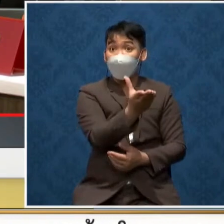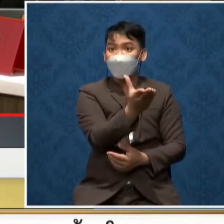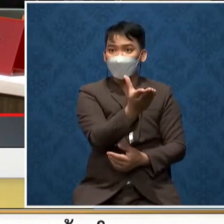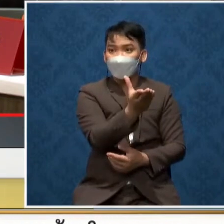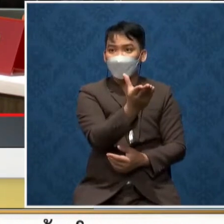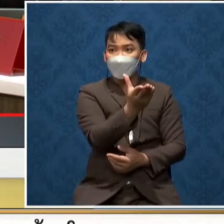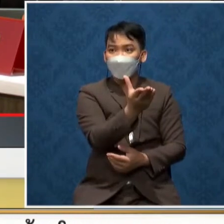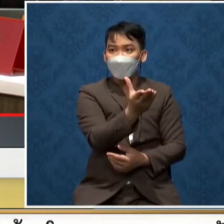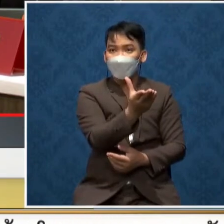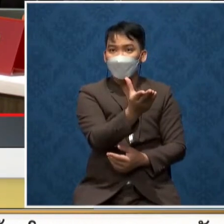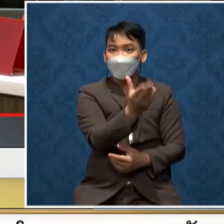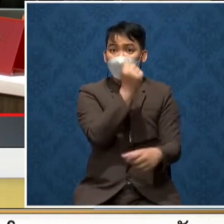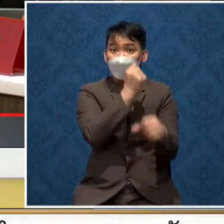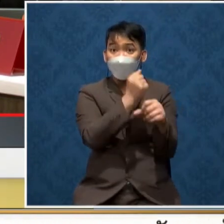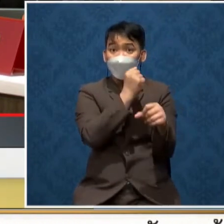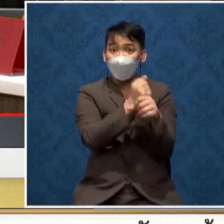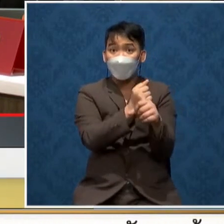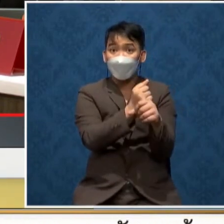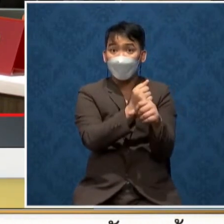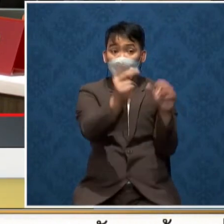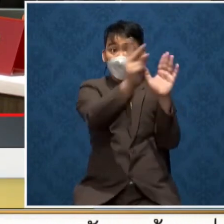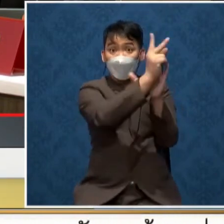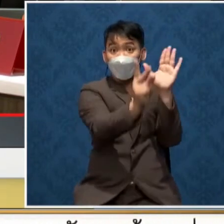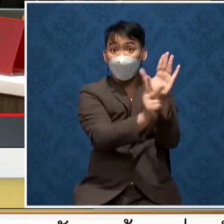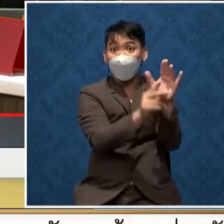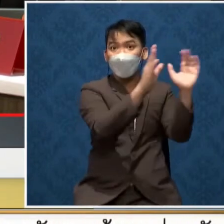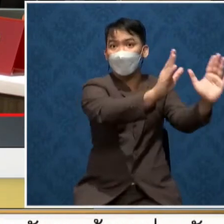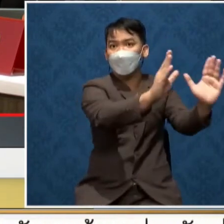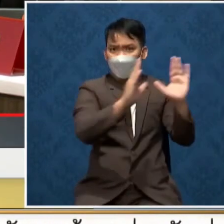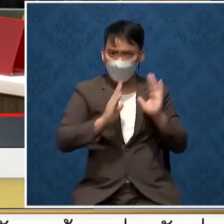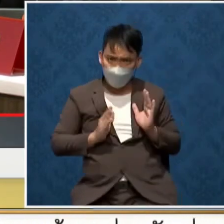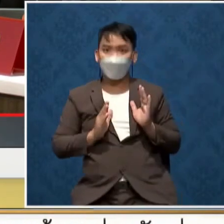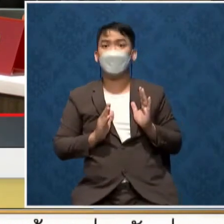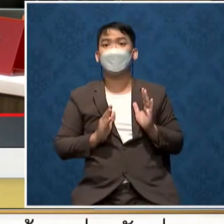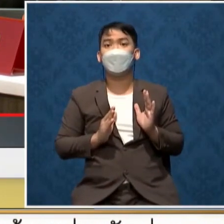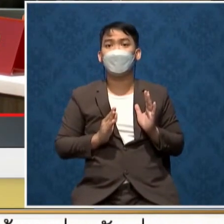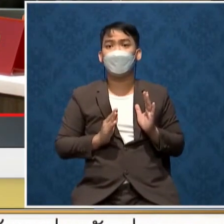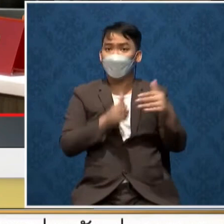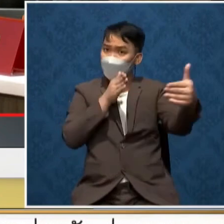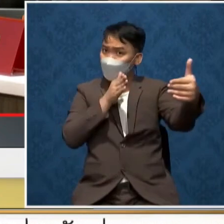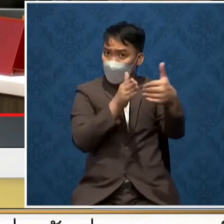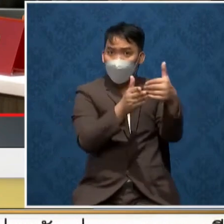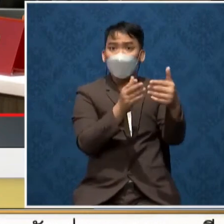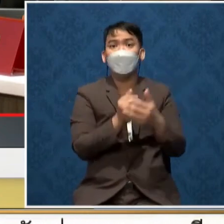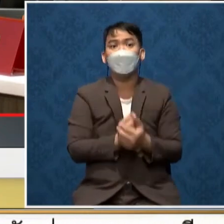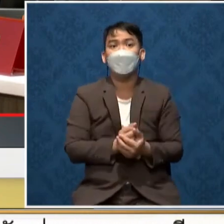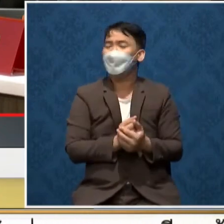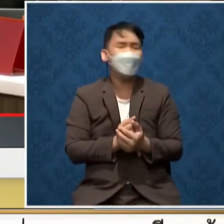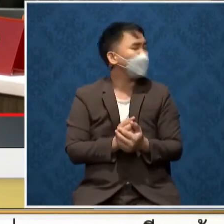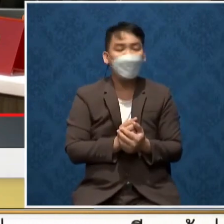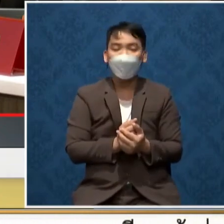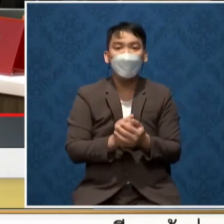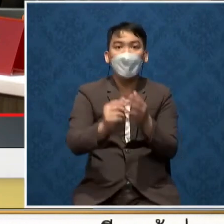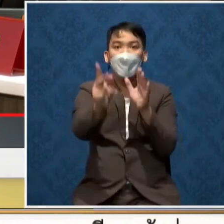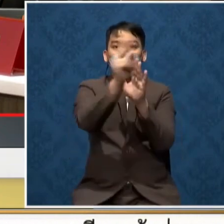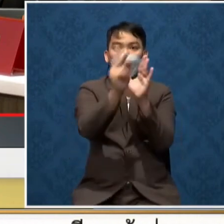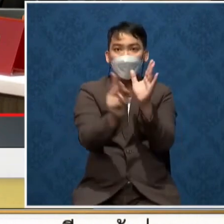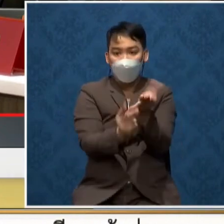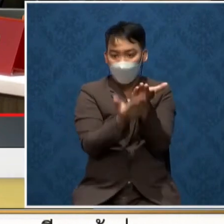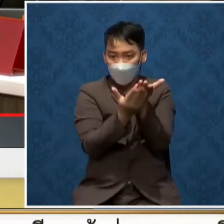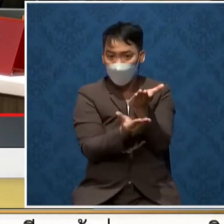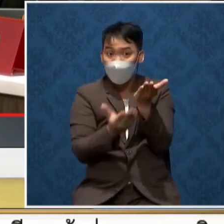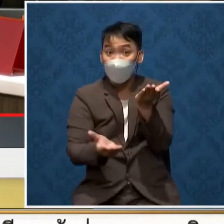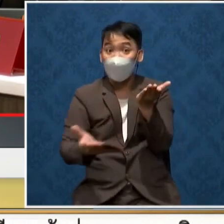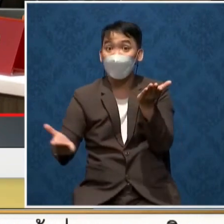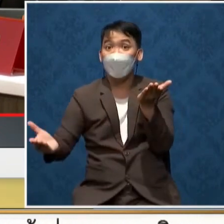บ.วินัยการเงินการคลังท่านอย่ามาใช้อำนาจที่เป็นกฎหมายลูกของพ.ร.บ.วิธีงบประมาณที่ให้อำน